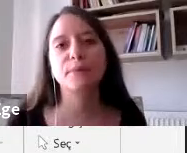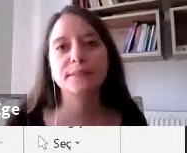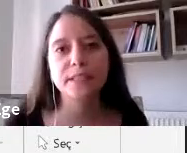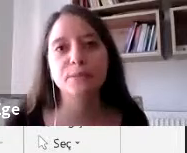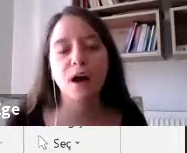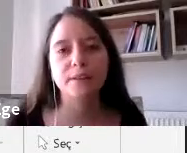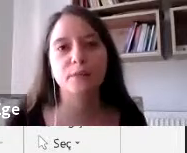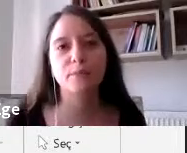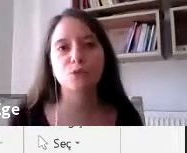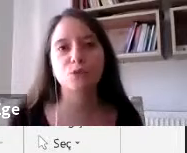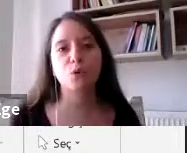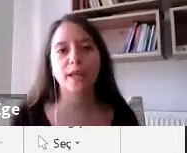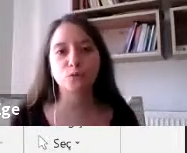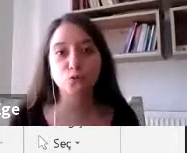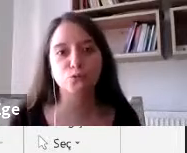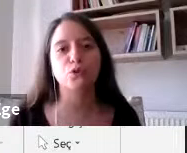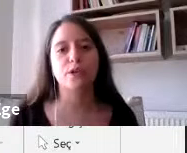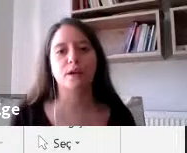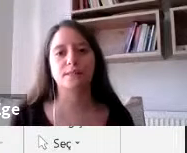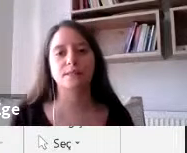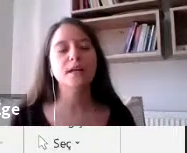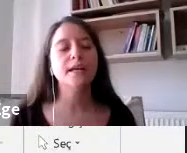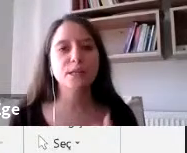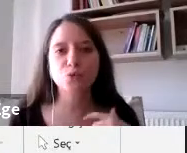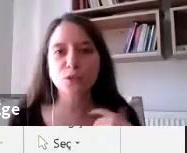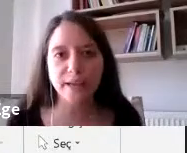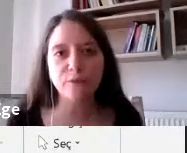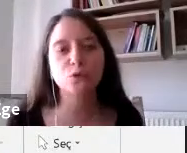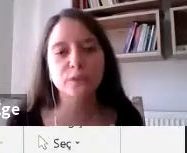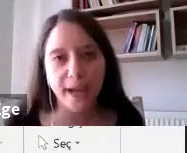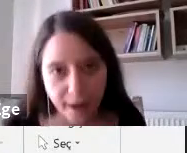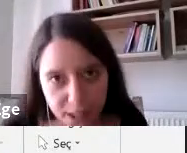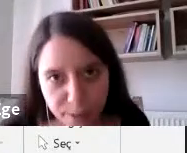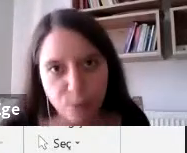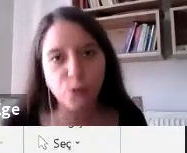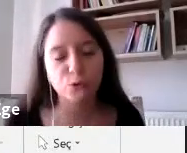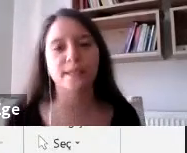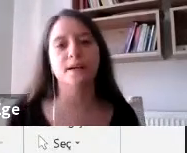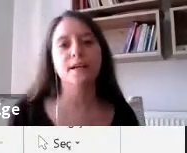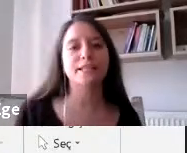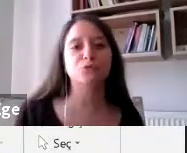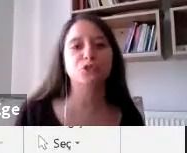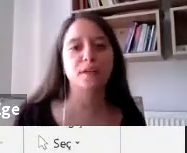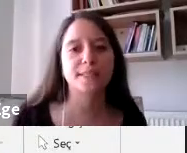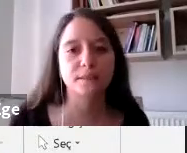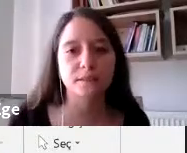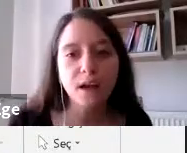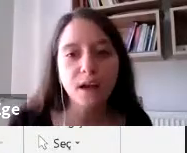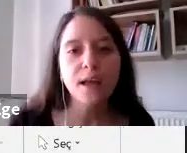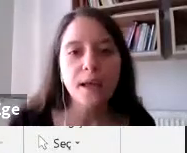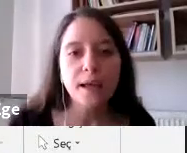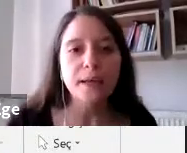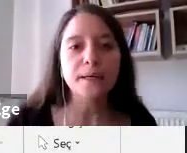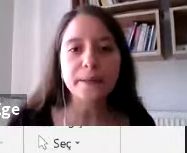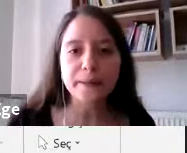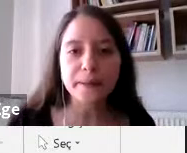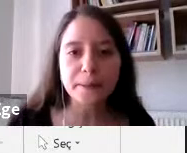yaşadıkları travmatik deneyimleri anlatmaya zorlayan durumu yazdık. Ki bu Grevio'nun değerlendirme raporunda da geçmişti aslında.